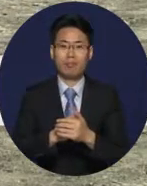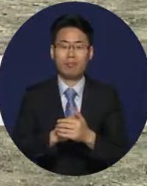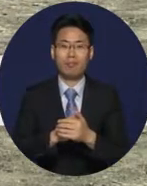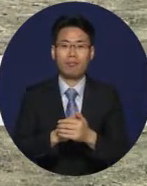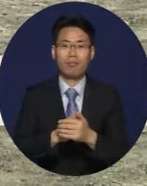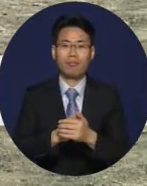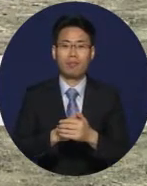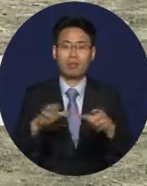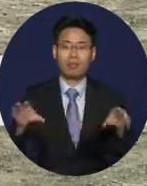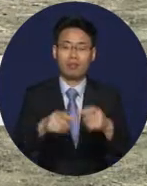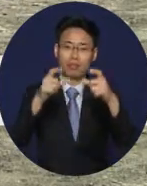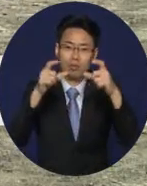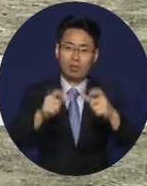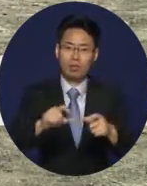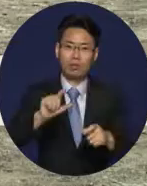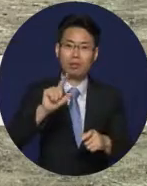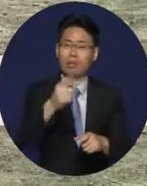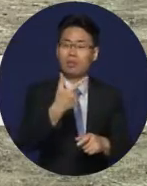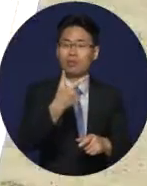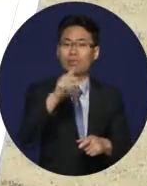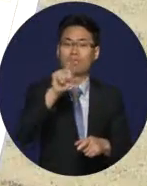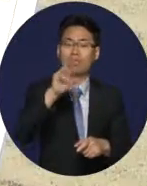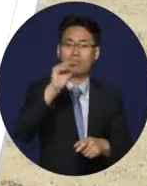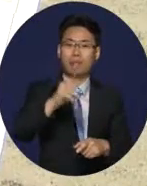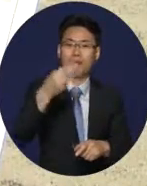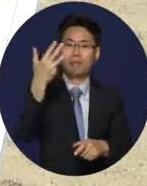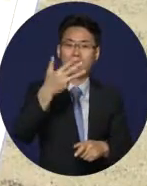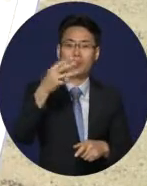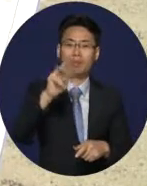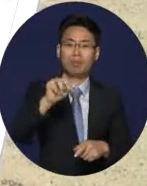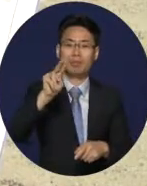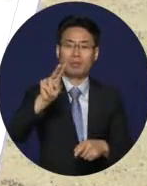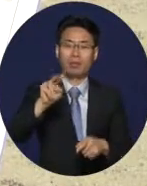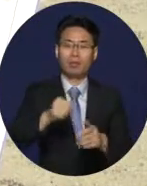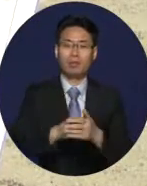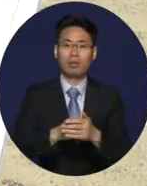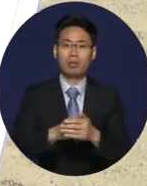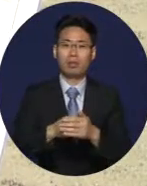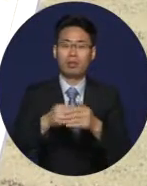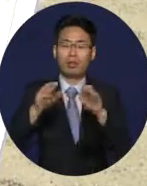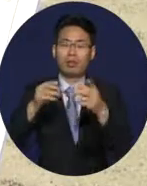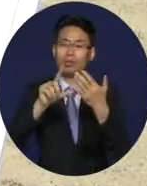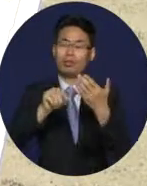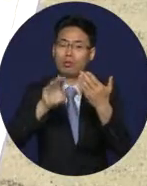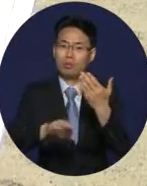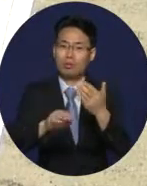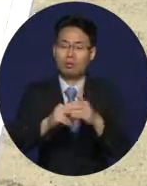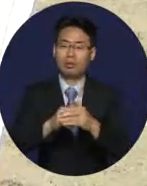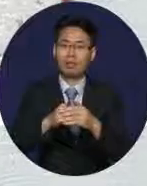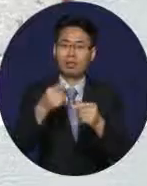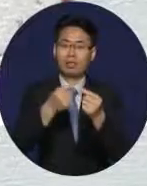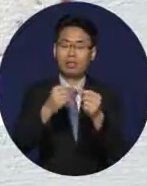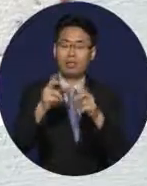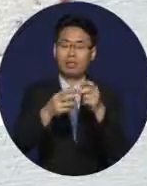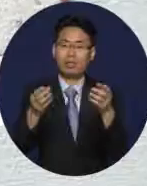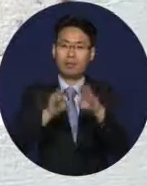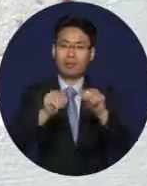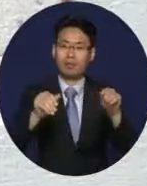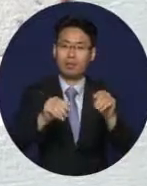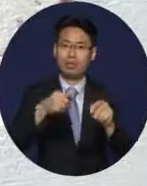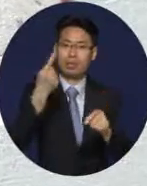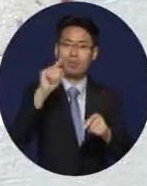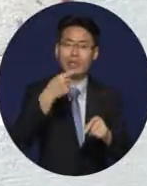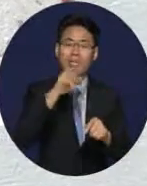포항 블루밸리 국가산업단지는 총 사업면적 611만 8천 제곱미터로 오는 9월 하순 1단계 산업시설